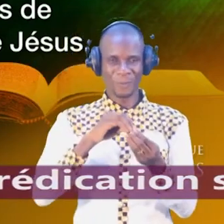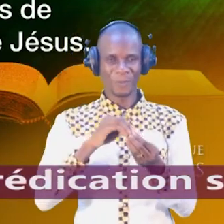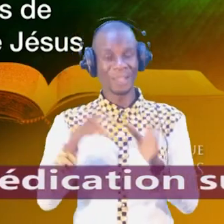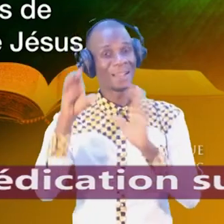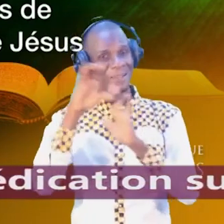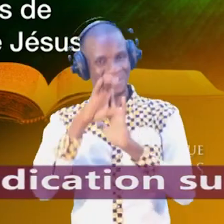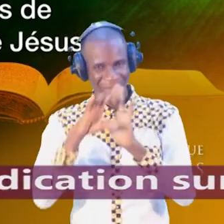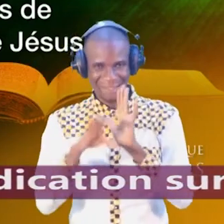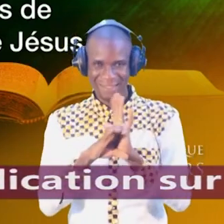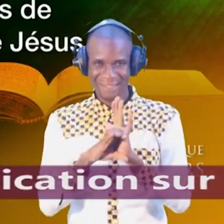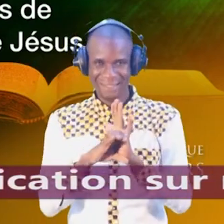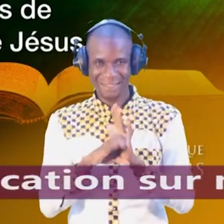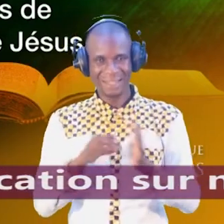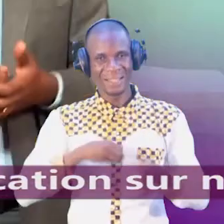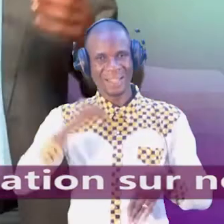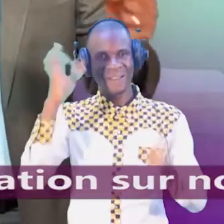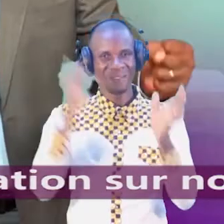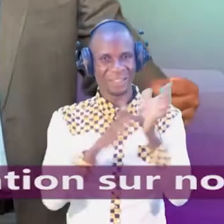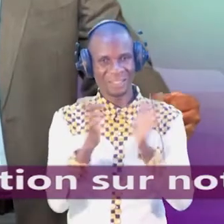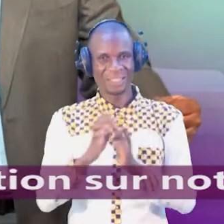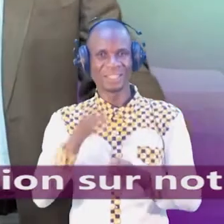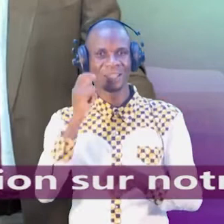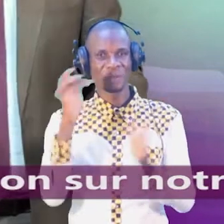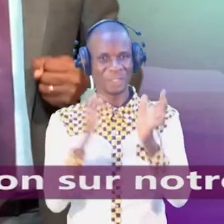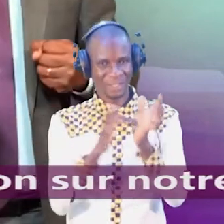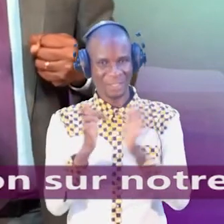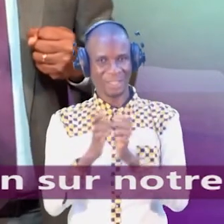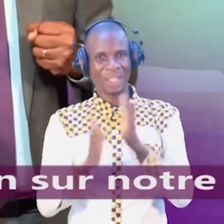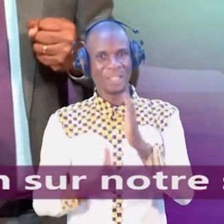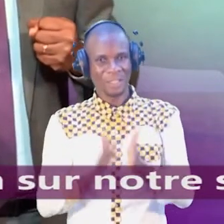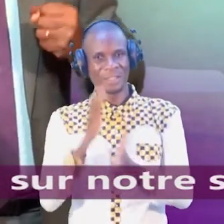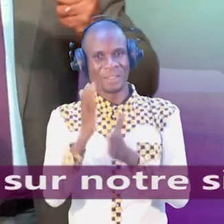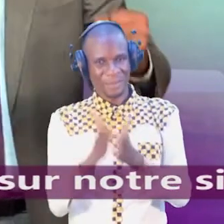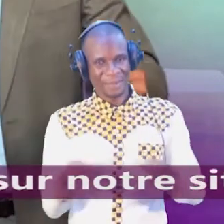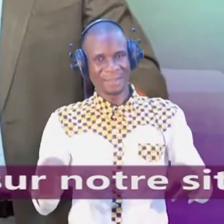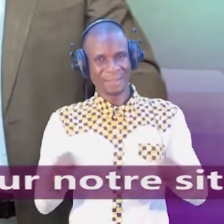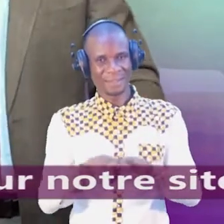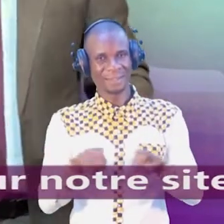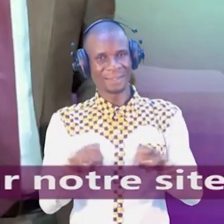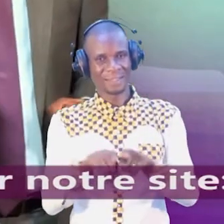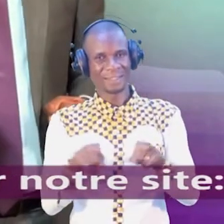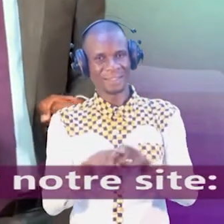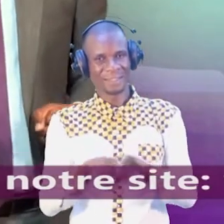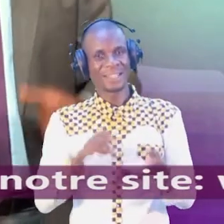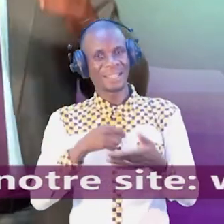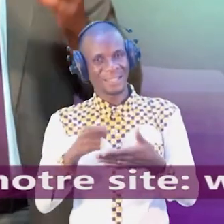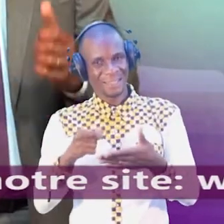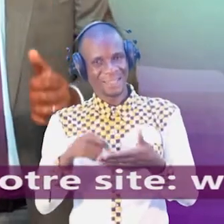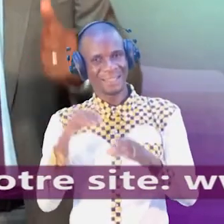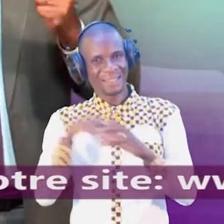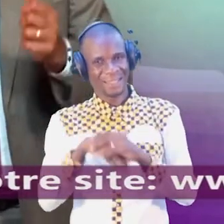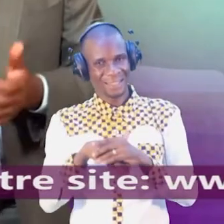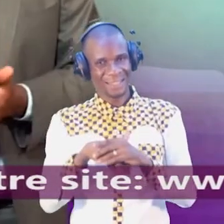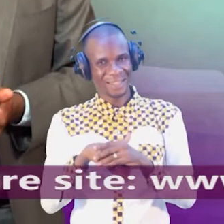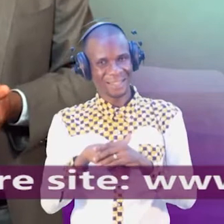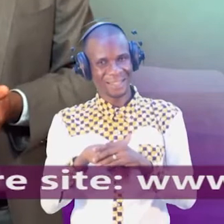basimbi litatoli na Yesu Kristo. Kuna pe toyako tala mibeko. Mpe kondima to litatoli ya Yesu